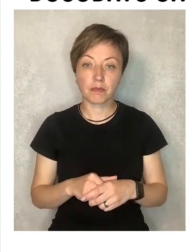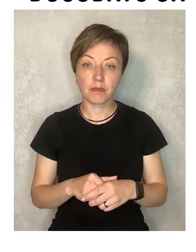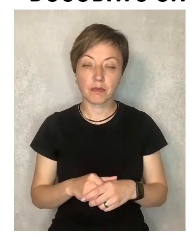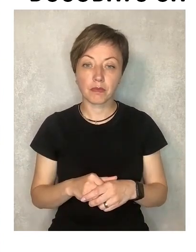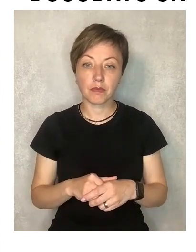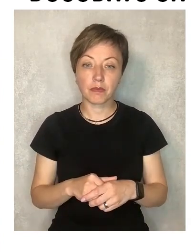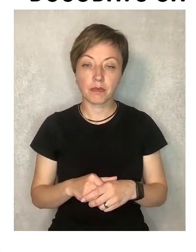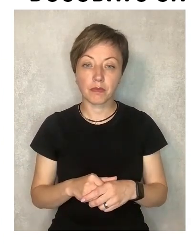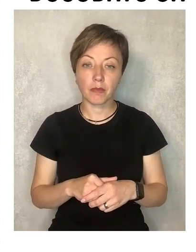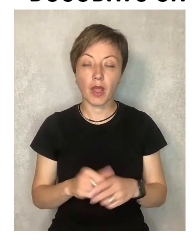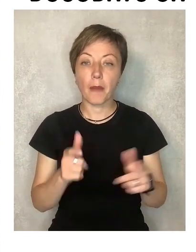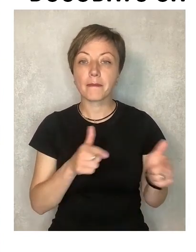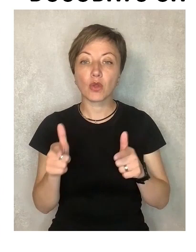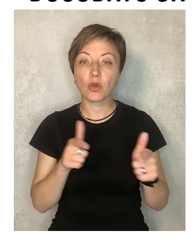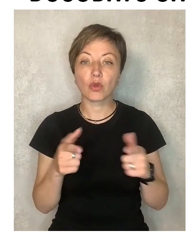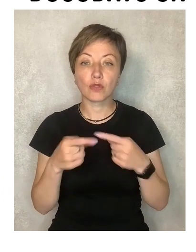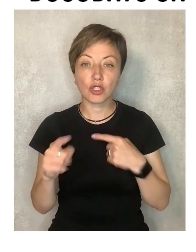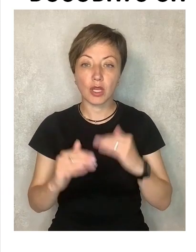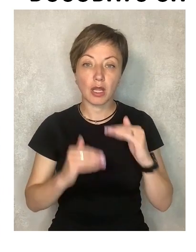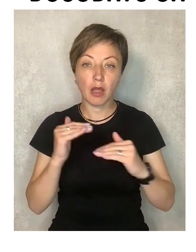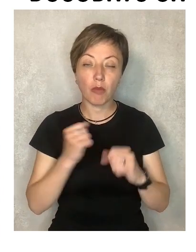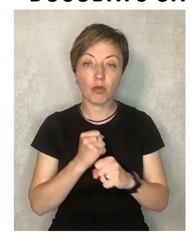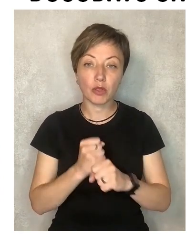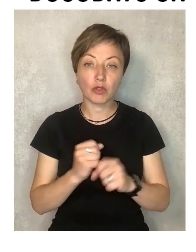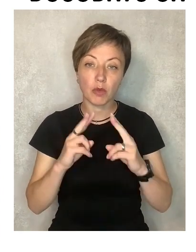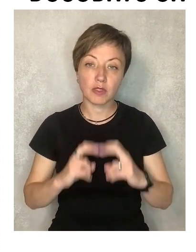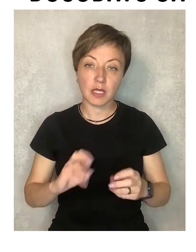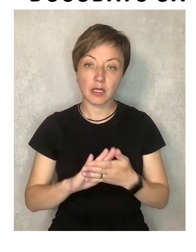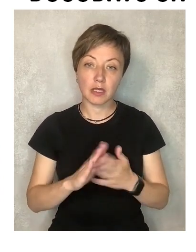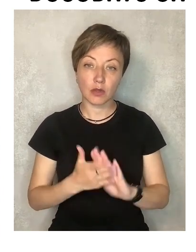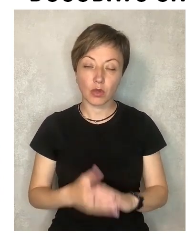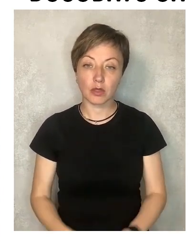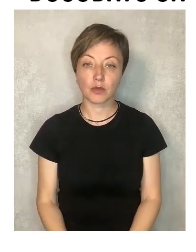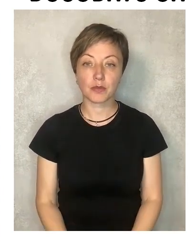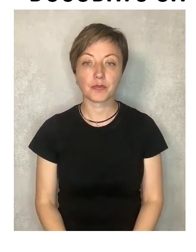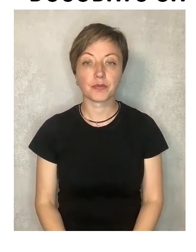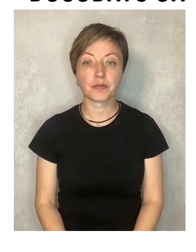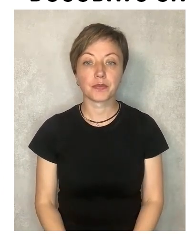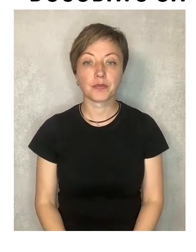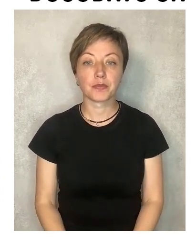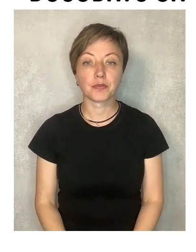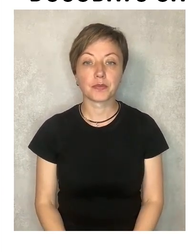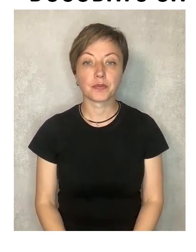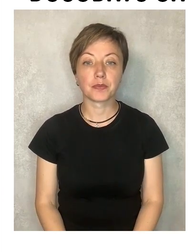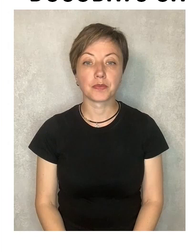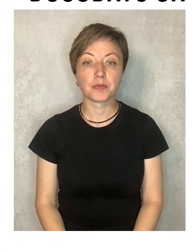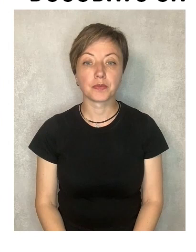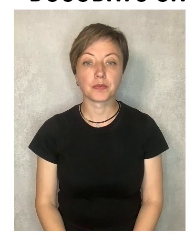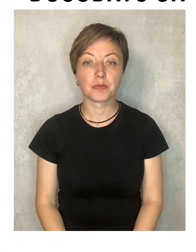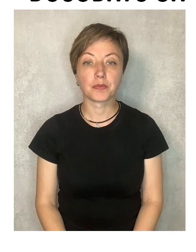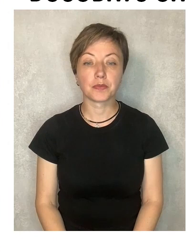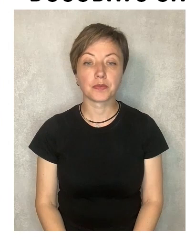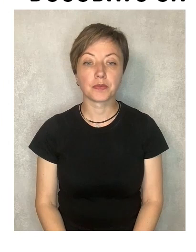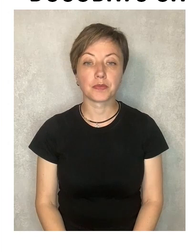якісь підготовчі інші етапи робити, щоб розв'язати цю ситуацію. Ну, от якось так, може, у вас є щось додати? Я